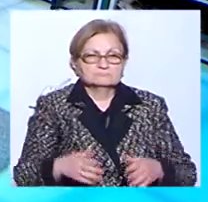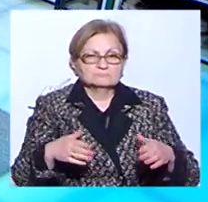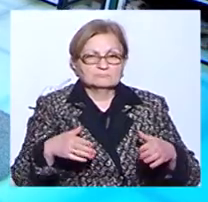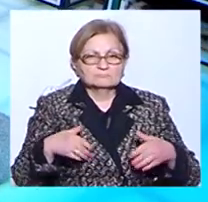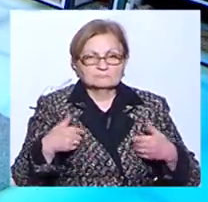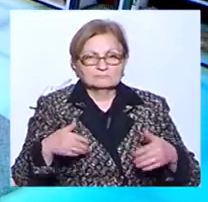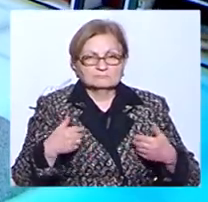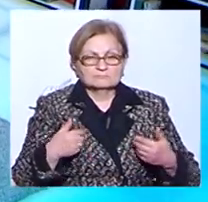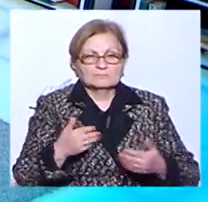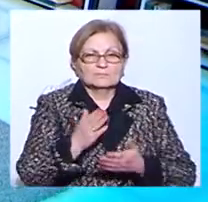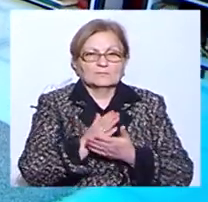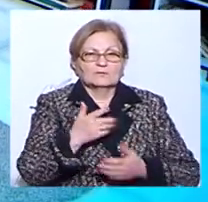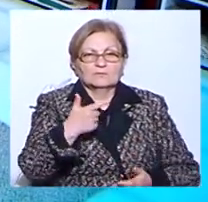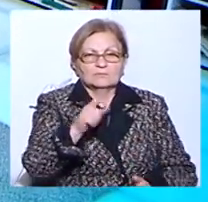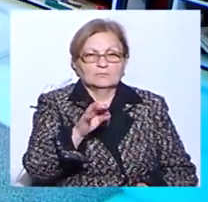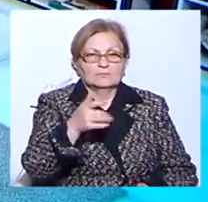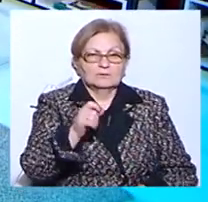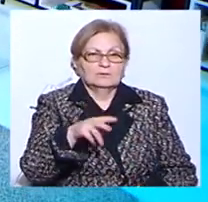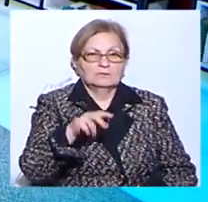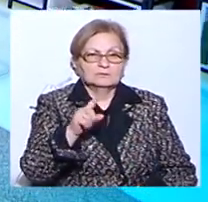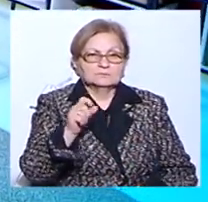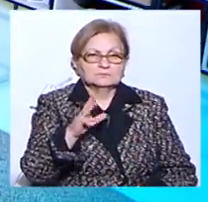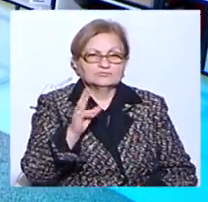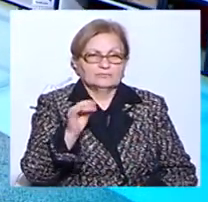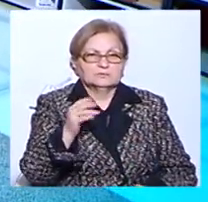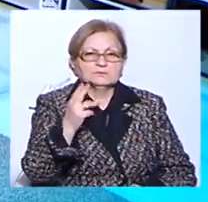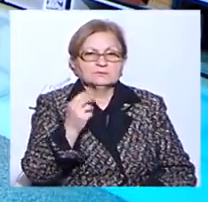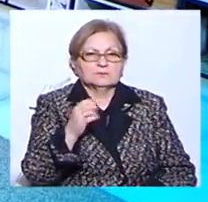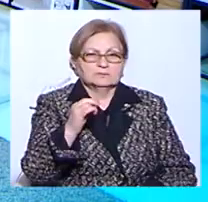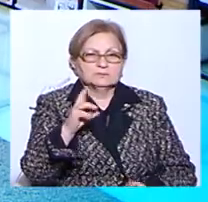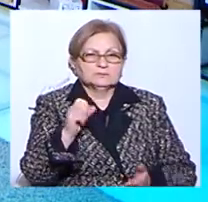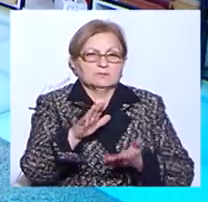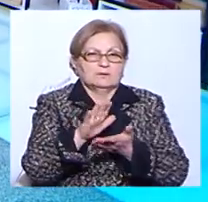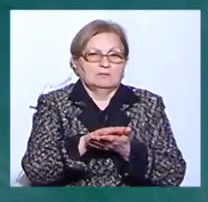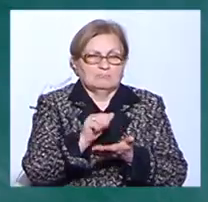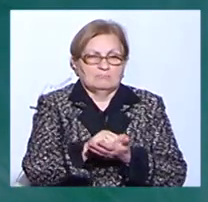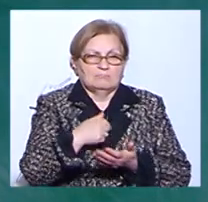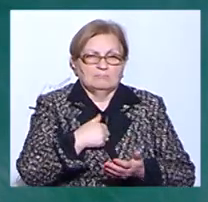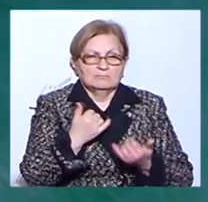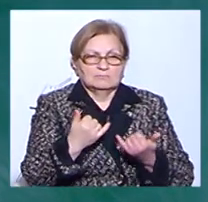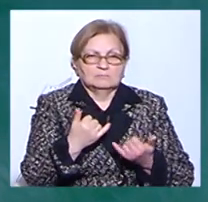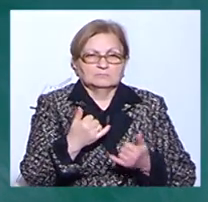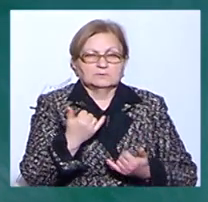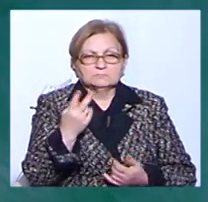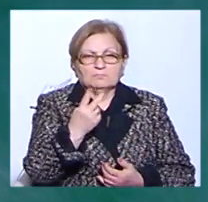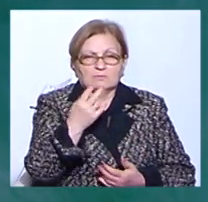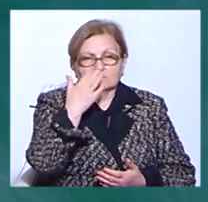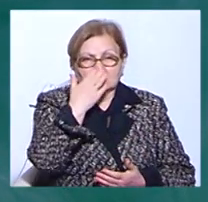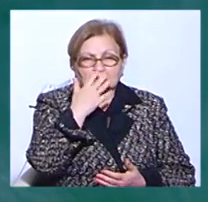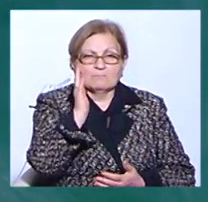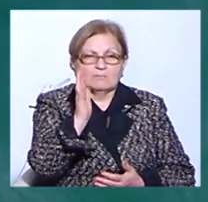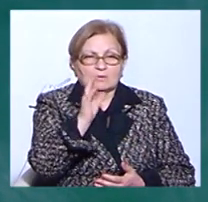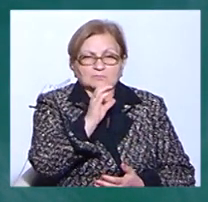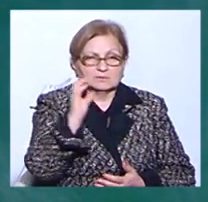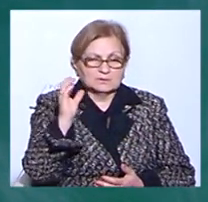მოგესალმებით. მე გოგა ლაზრიშვილი, იგივე ცვანციკა მასწავლებელი, ვაგრძელებ გაკვეთილებს. დღეს არის ჩვენი მეორე გაკვეთილი, მეხუთე